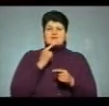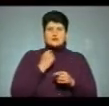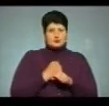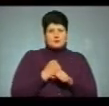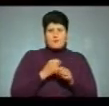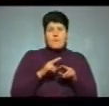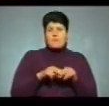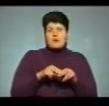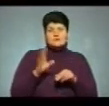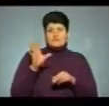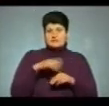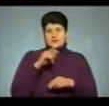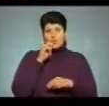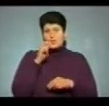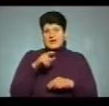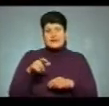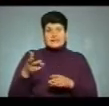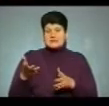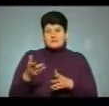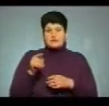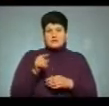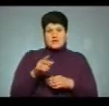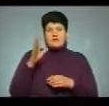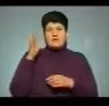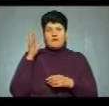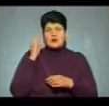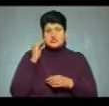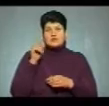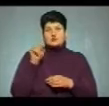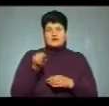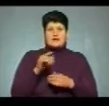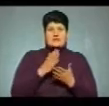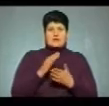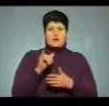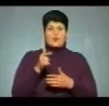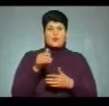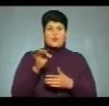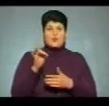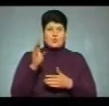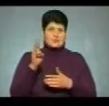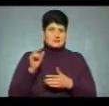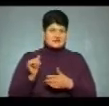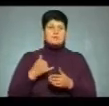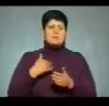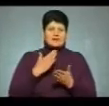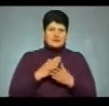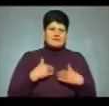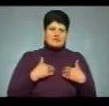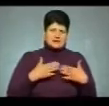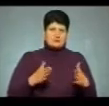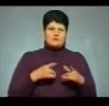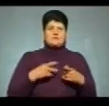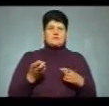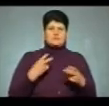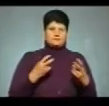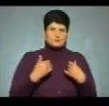по паспорту вони всі українці, але вони вважають себе, що вони угорці. Звичайно, ми відкриті для того, щоб угорці зверталися до нас. Ми